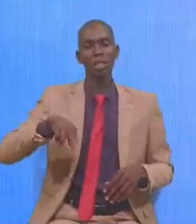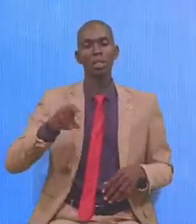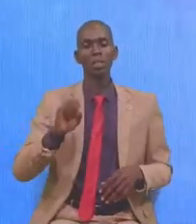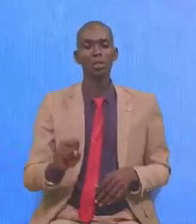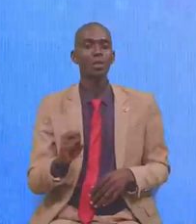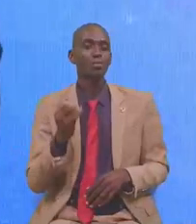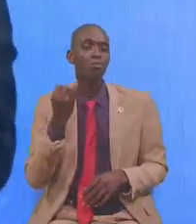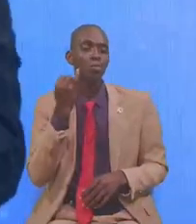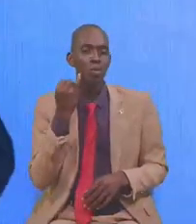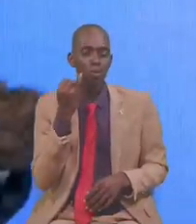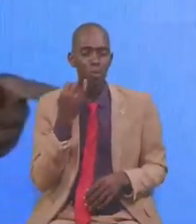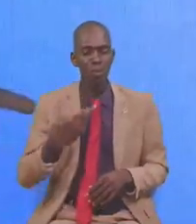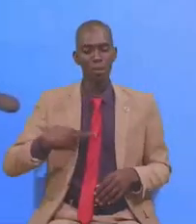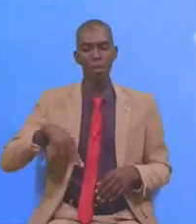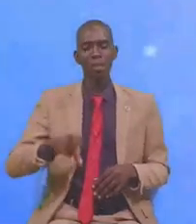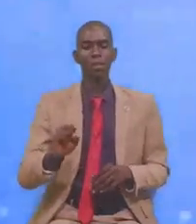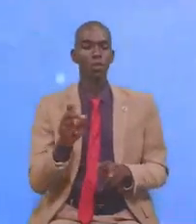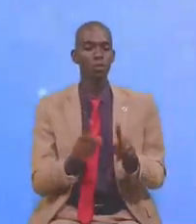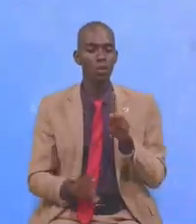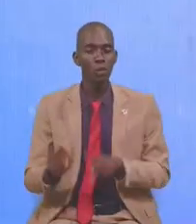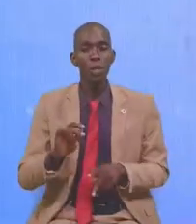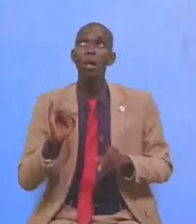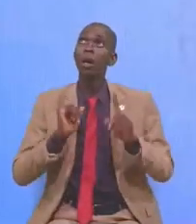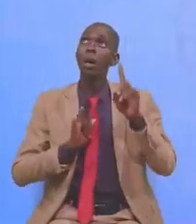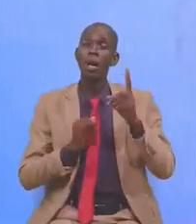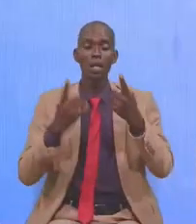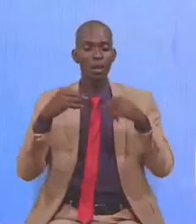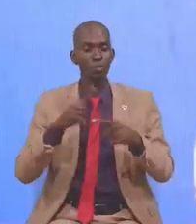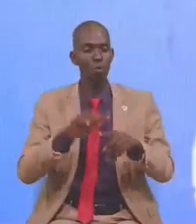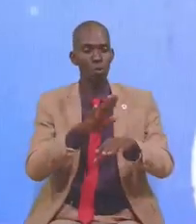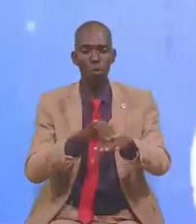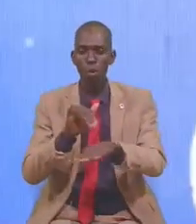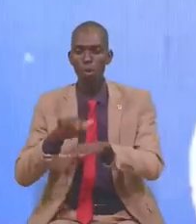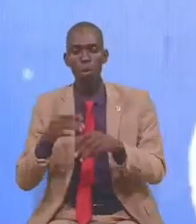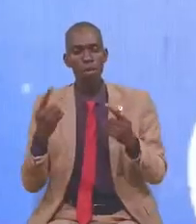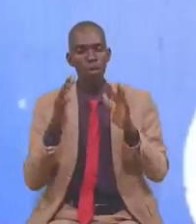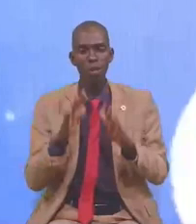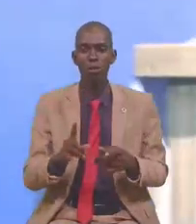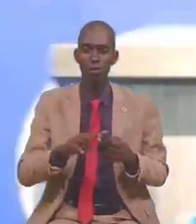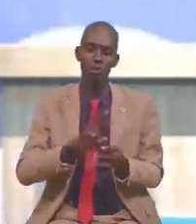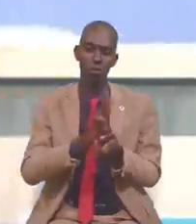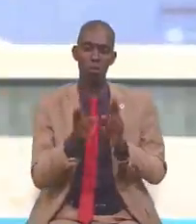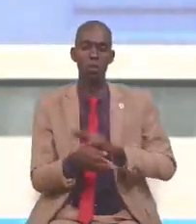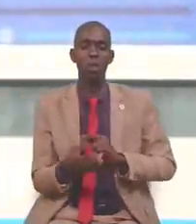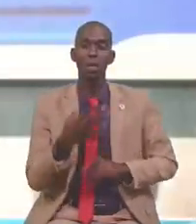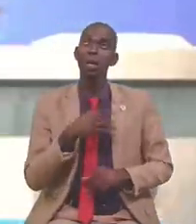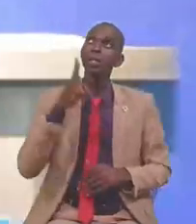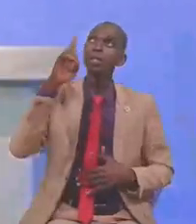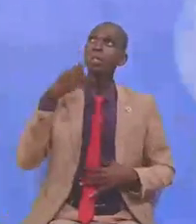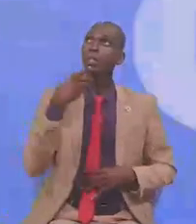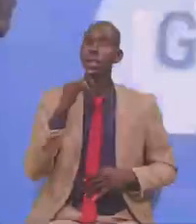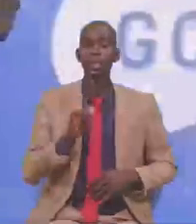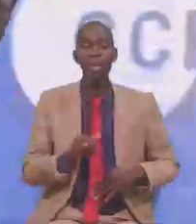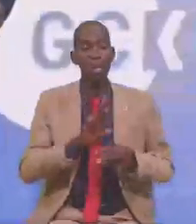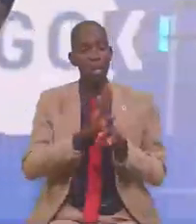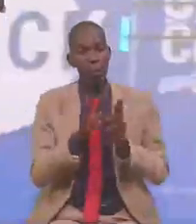les religieux, mais je suis venu appeler les pécheurs à la repentance. Repentez-vous